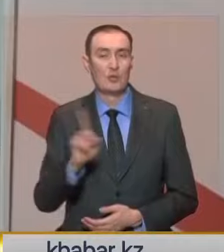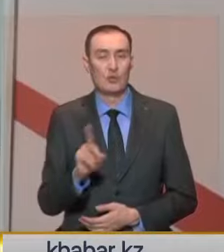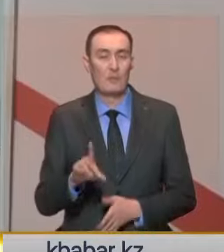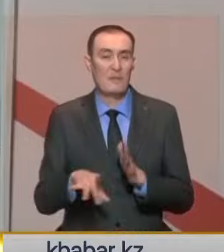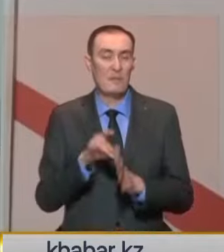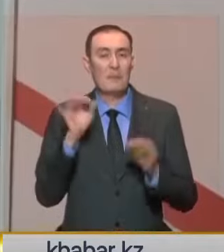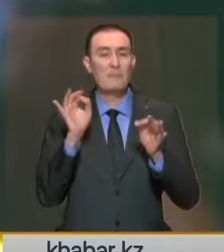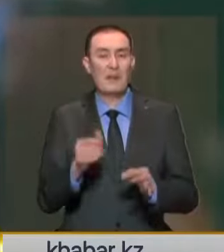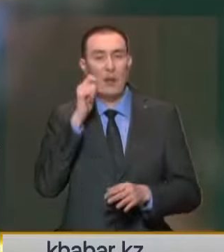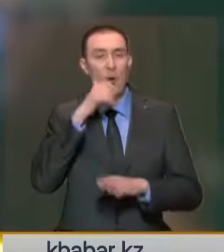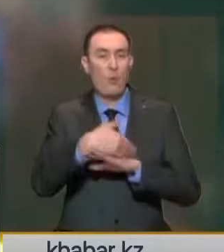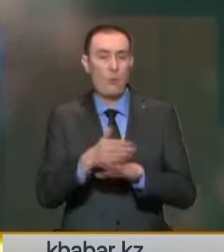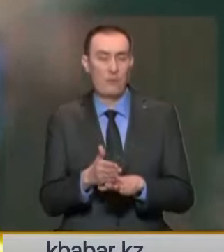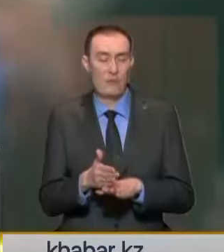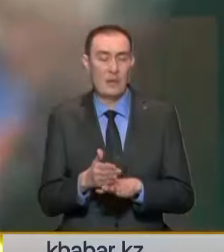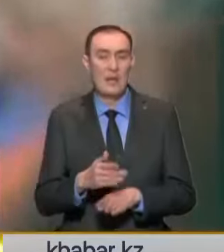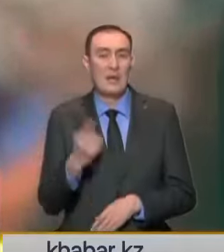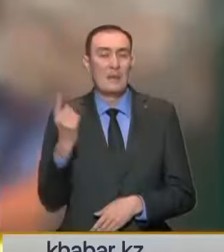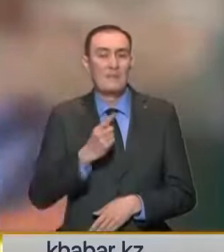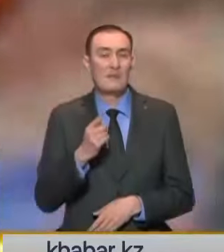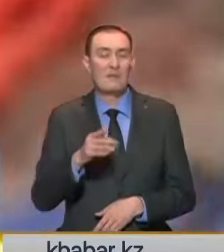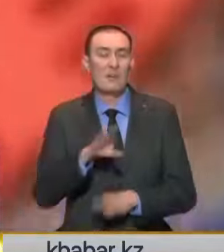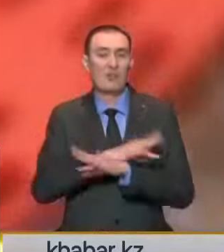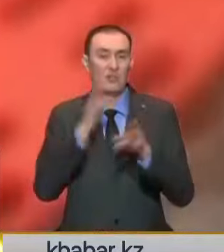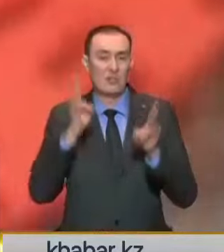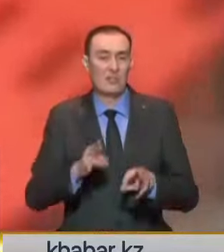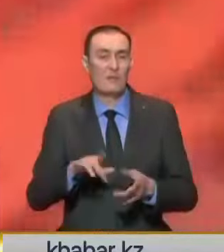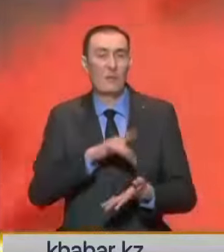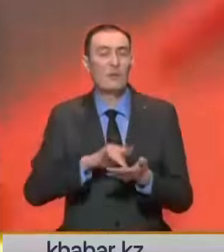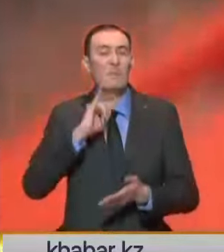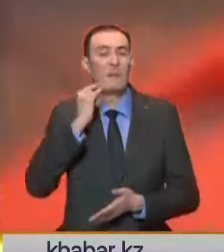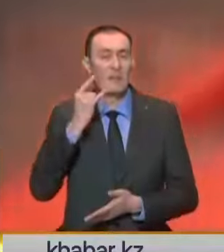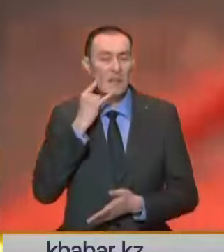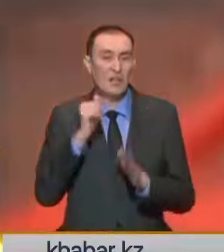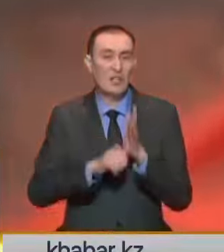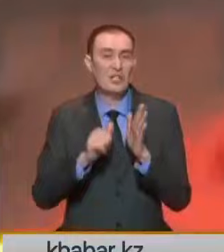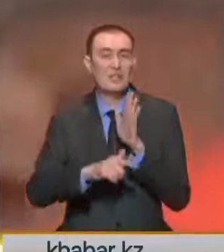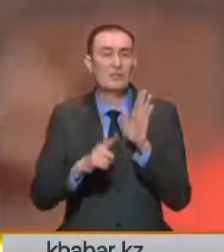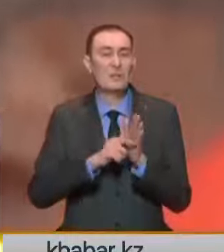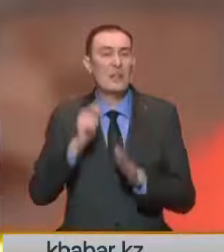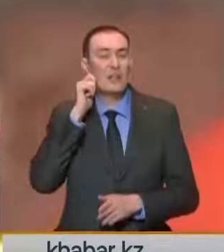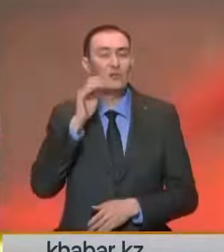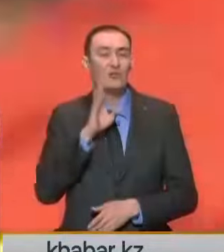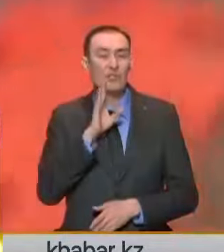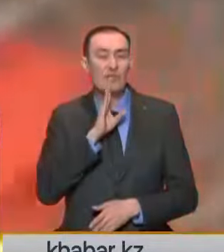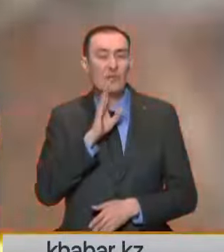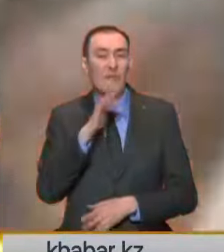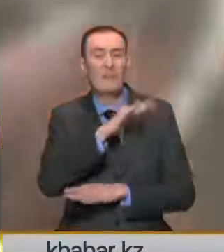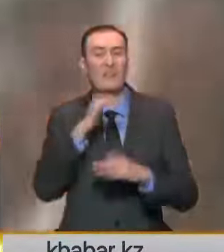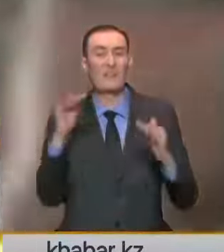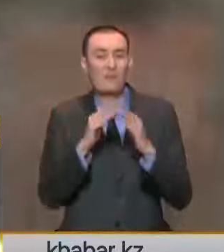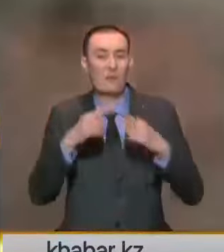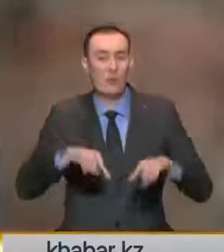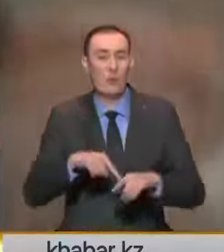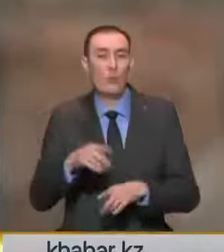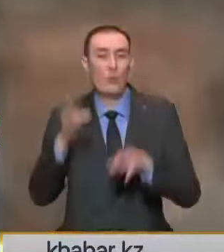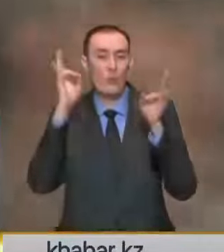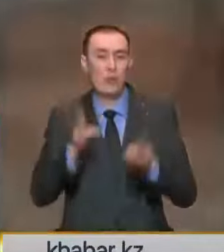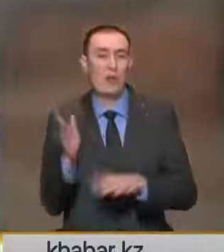выбирать правильную обувь. Первая жертва из-за непогоды в Павлодаре. На 67-летнюю женщину во дворе дома